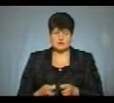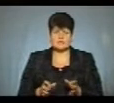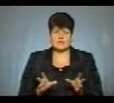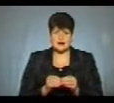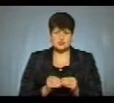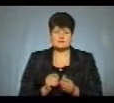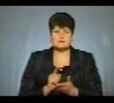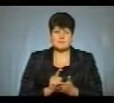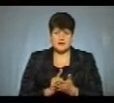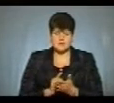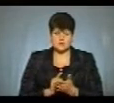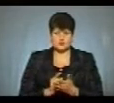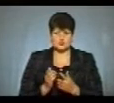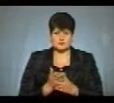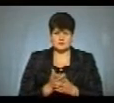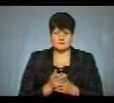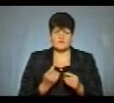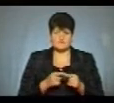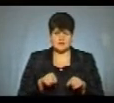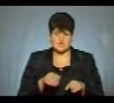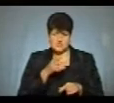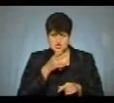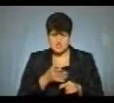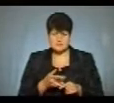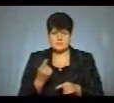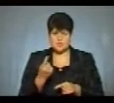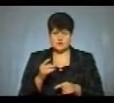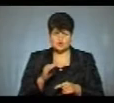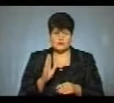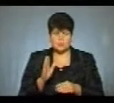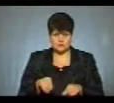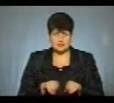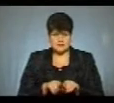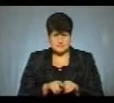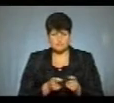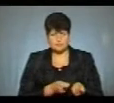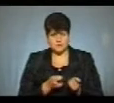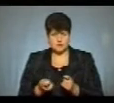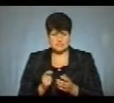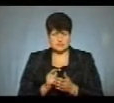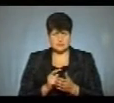пенсією. В даний час, 1 жовтня, так само будуть мені приносити?